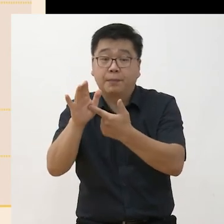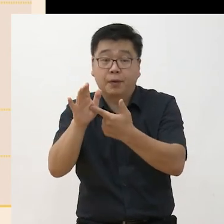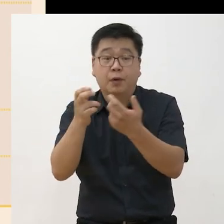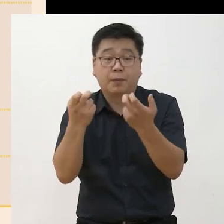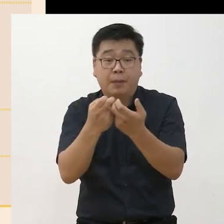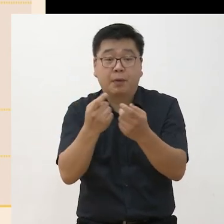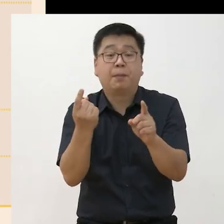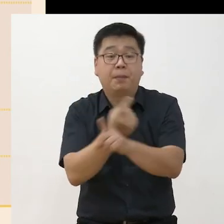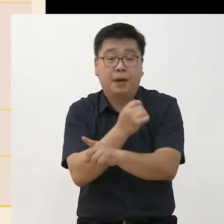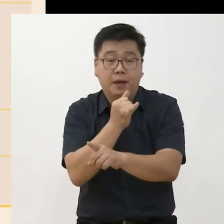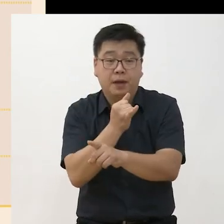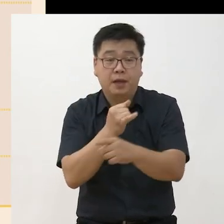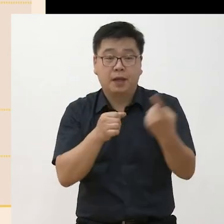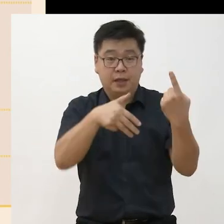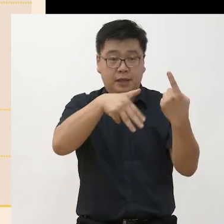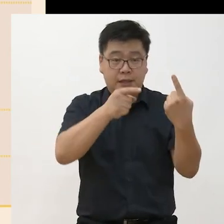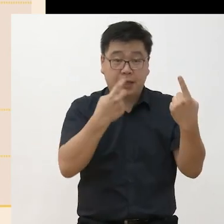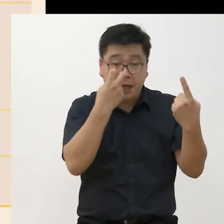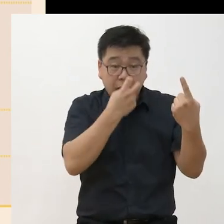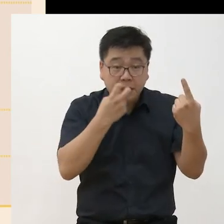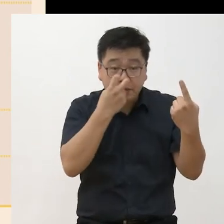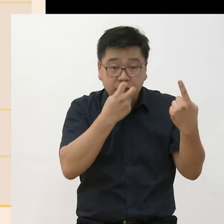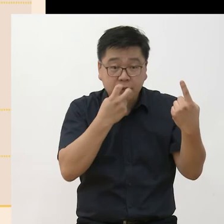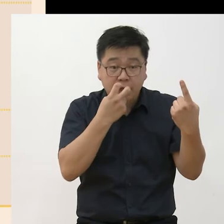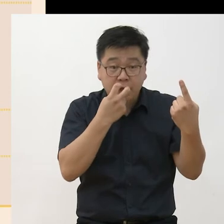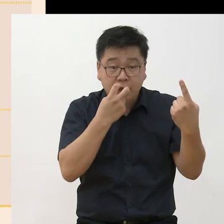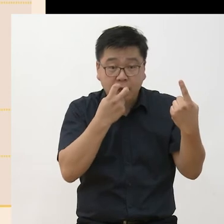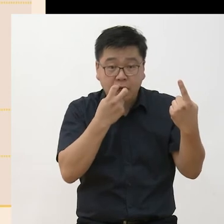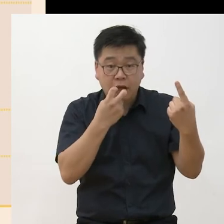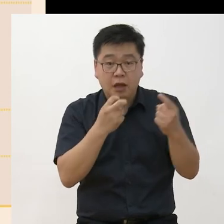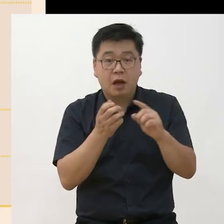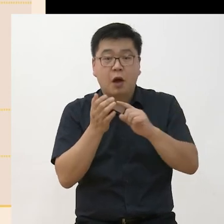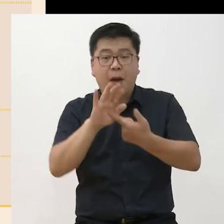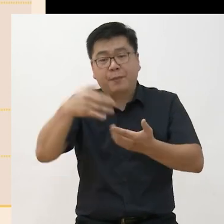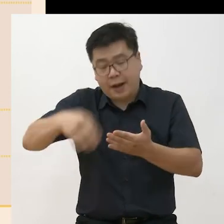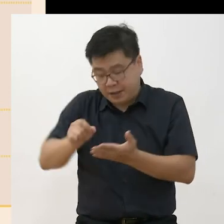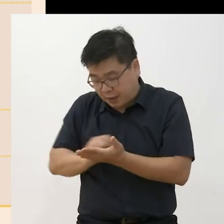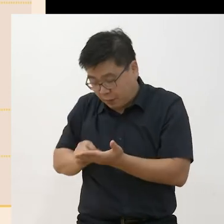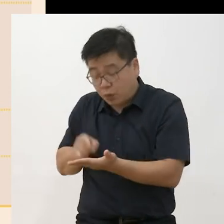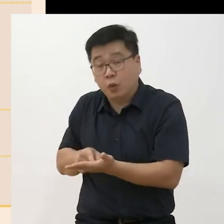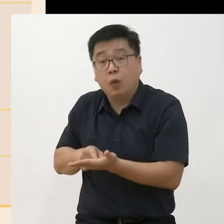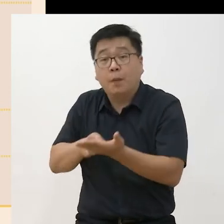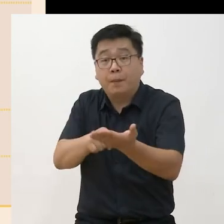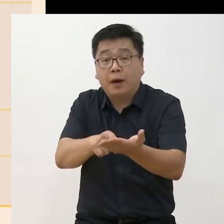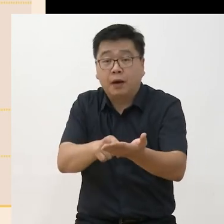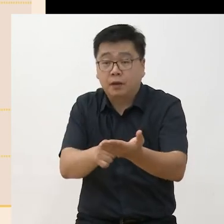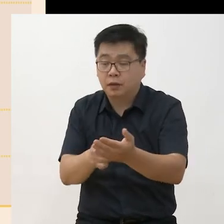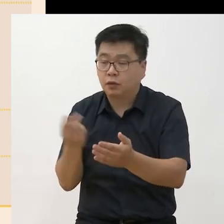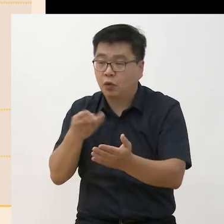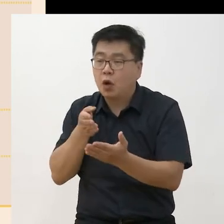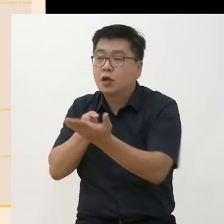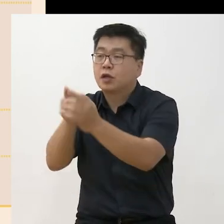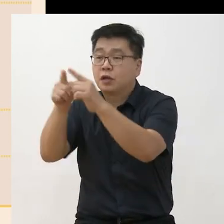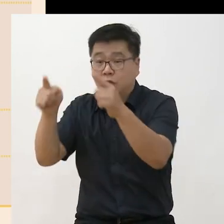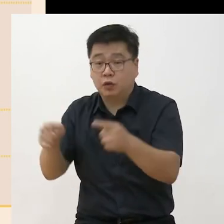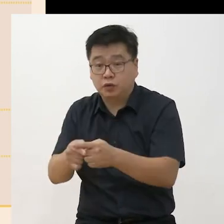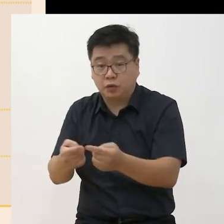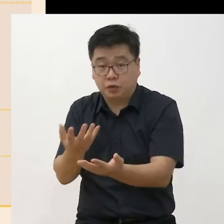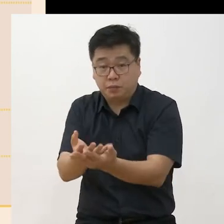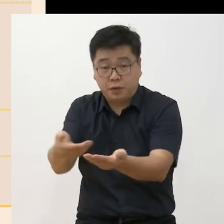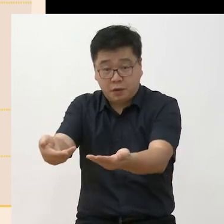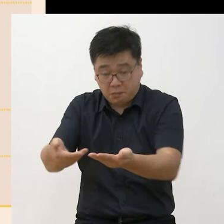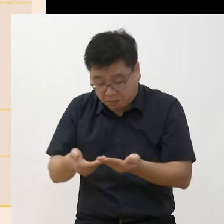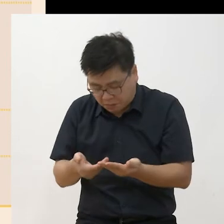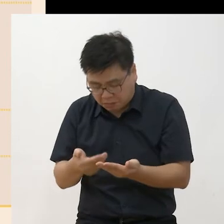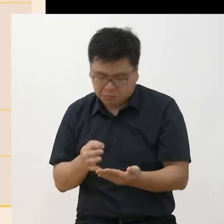1차 심사 때는 미발표 작품과 지원 신청서만 제출하시면 되겠습니다. 그러면 작품